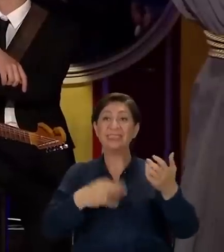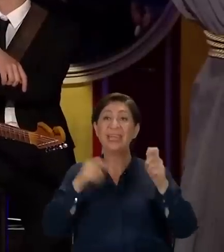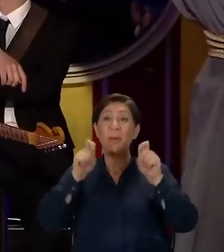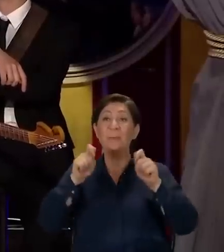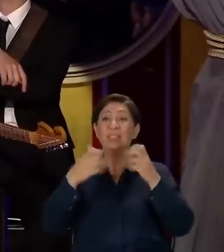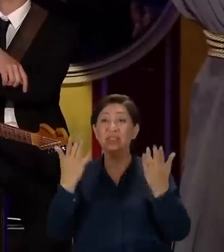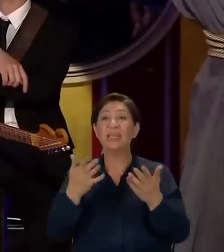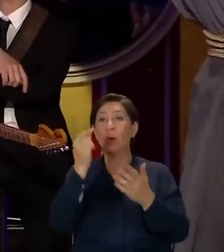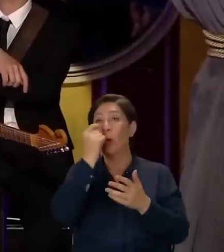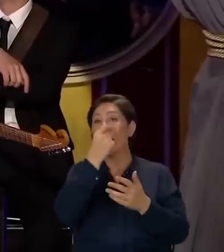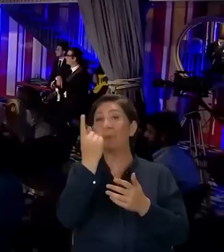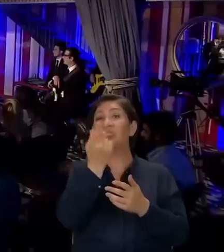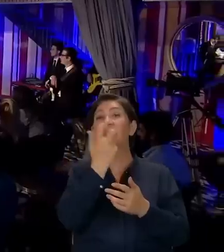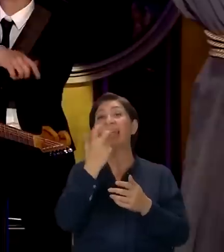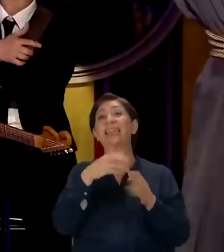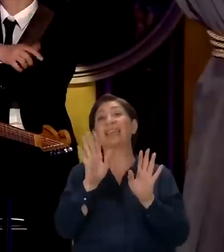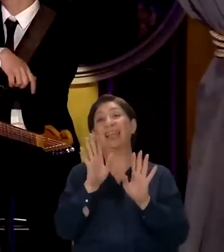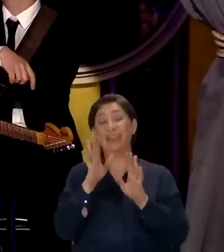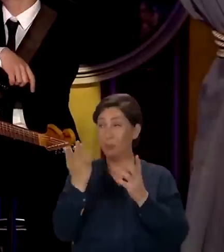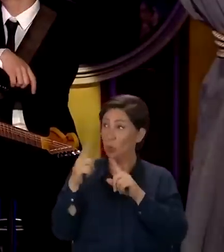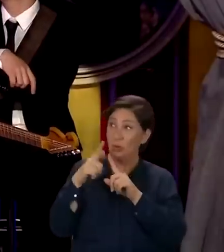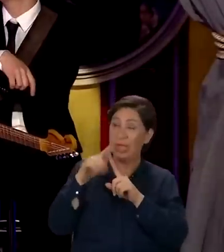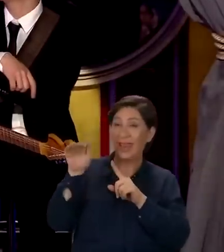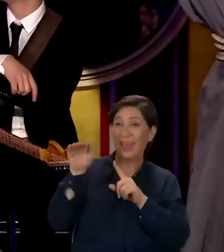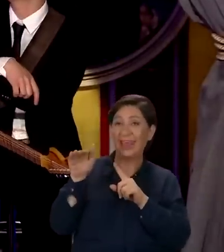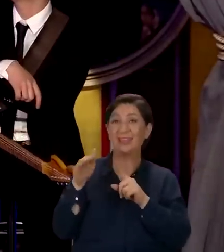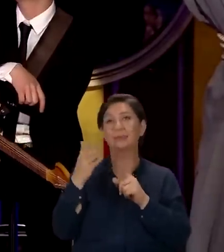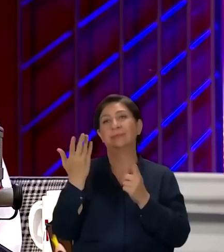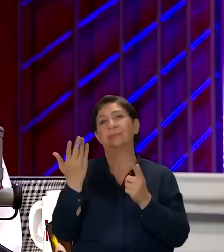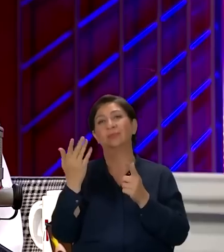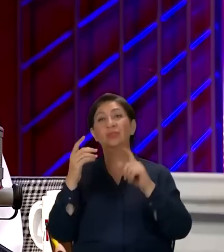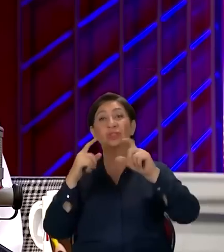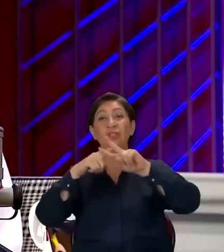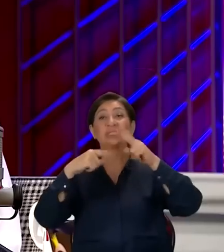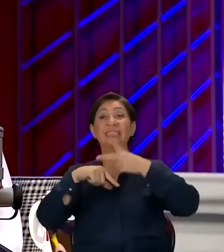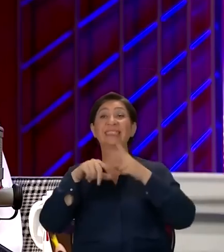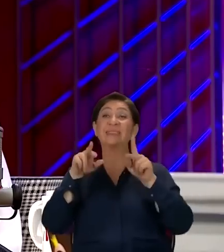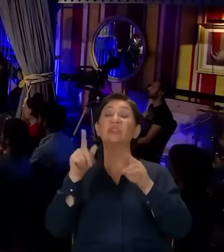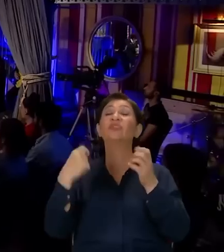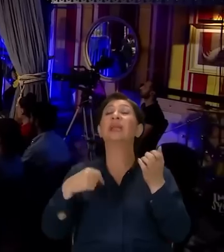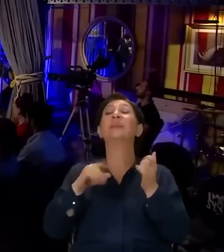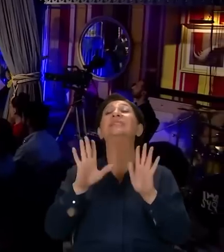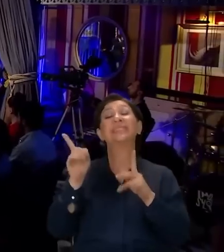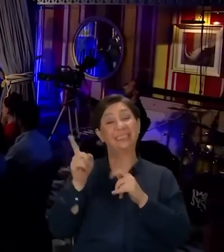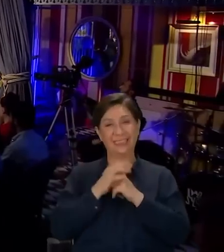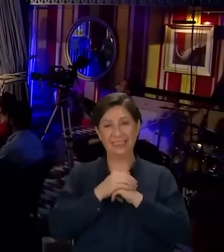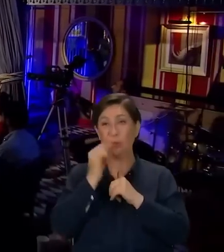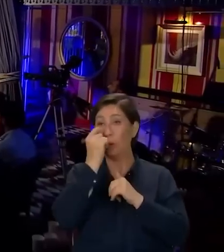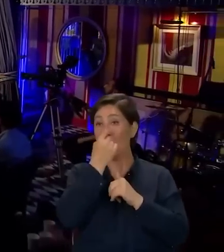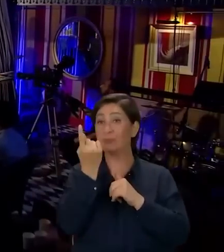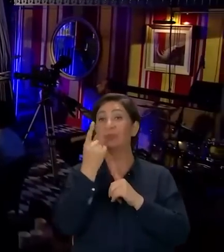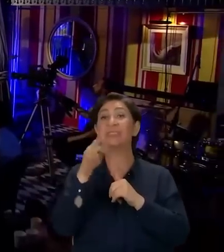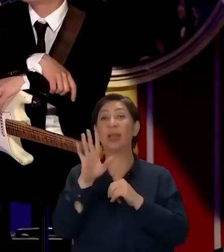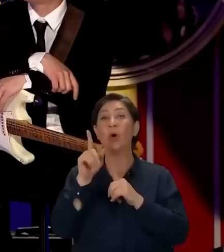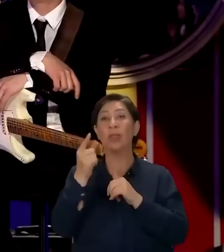çalabileceği kolaylıkta şarkılar değil. Değil mi Tuncer'cim? Yani, tabii canım. Caz standardı bunlar. Çalamazsınız. Evet. Yani hakikaten kolay bir şey